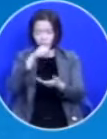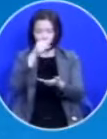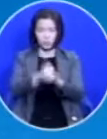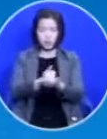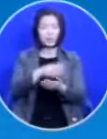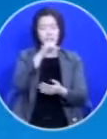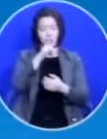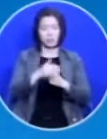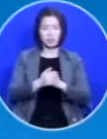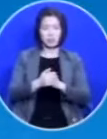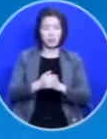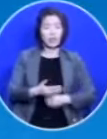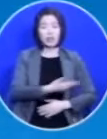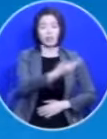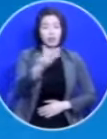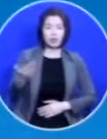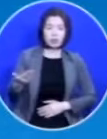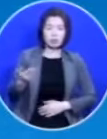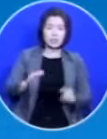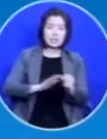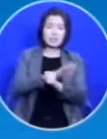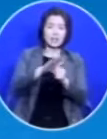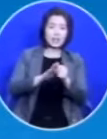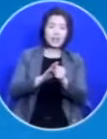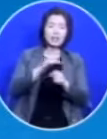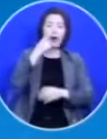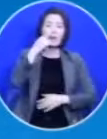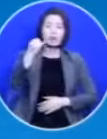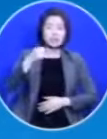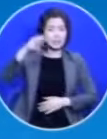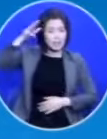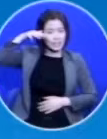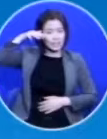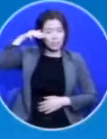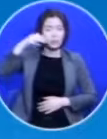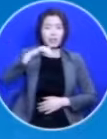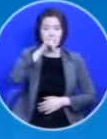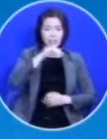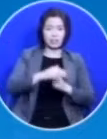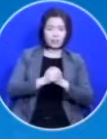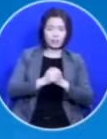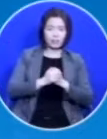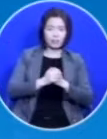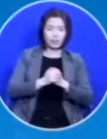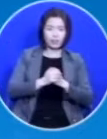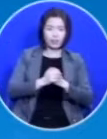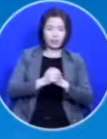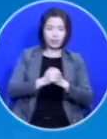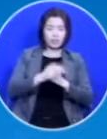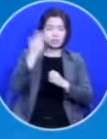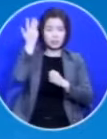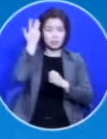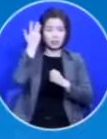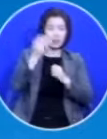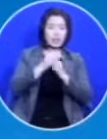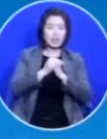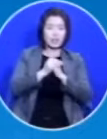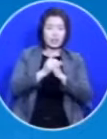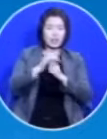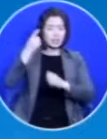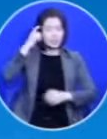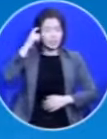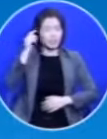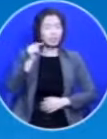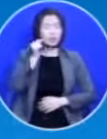거지 여러분 사랑하는 어머니가 치매에 걸리셔서 상상도 할 수 없는 욕을 하고